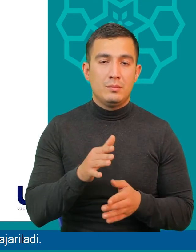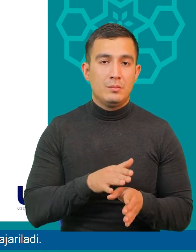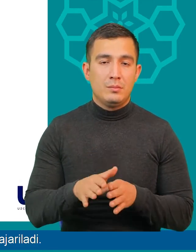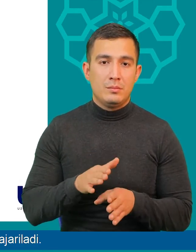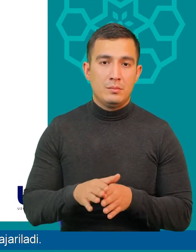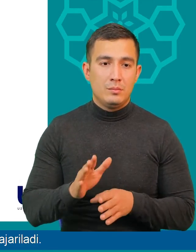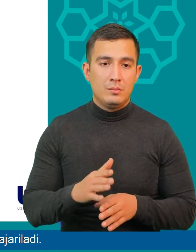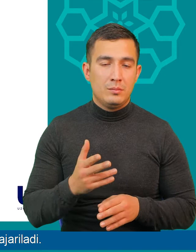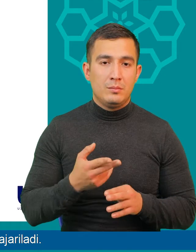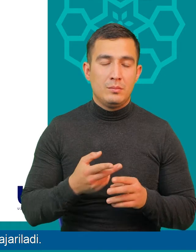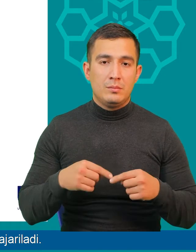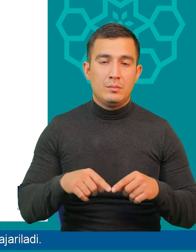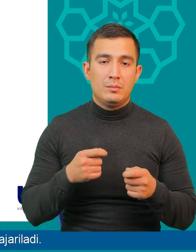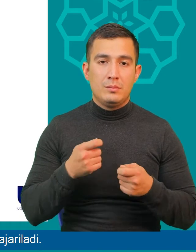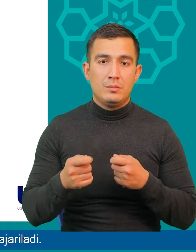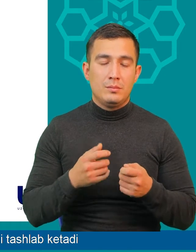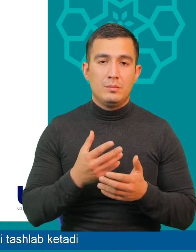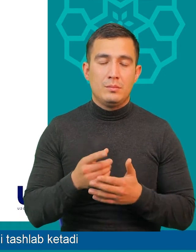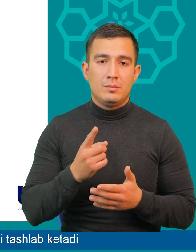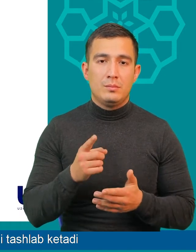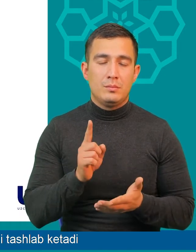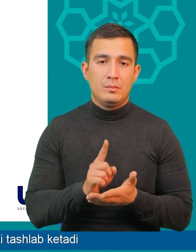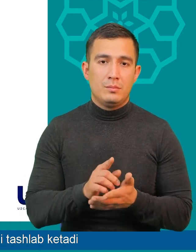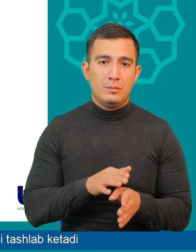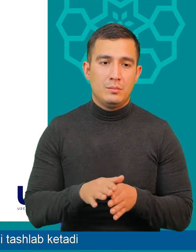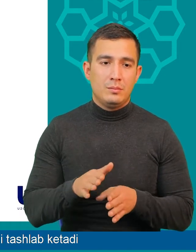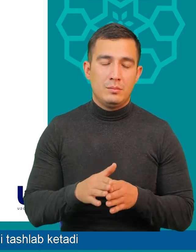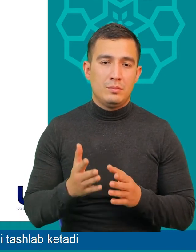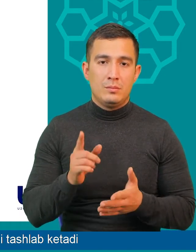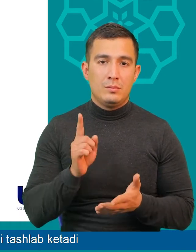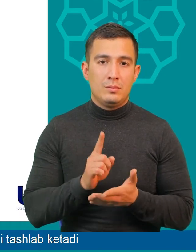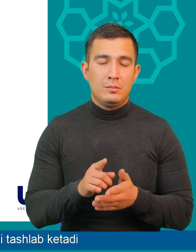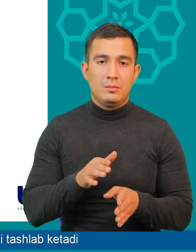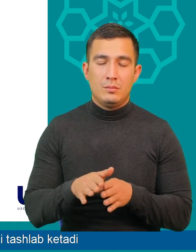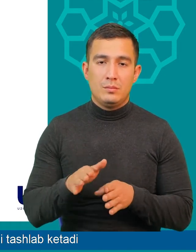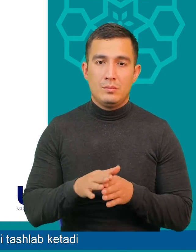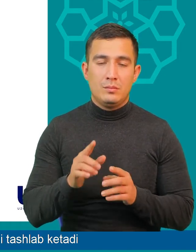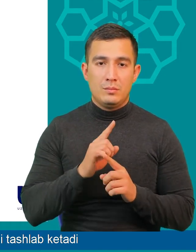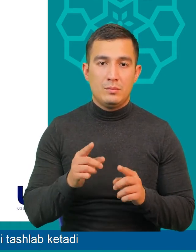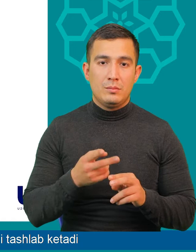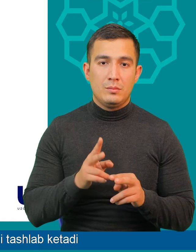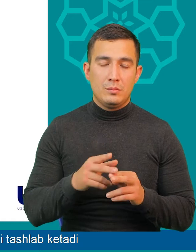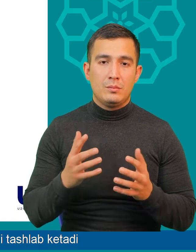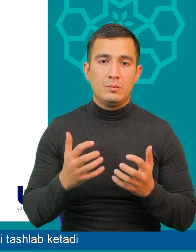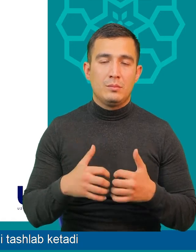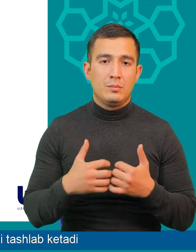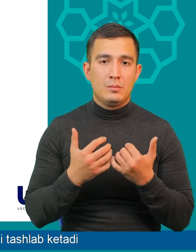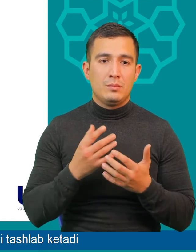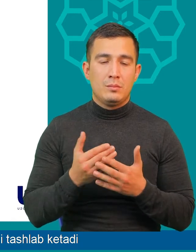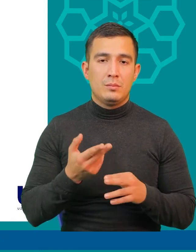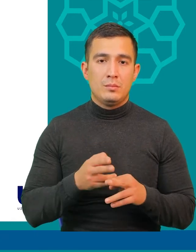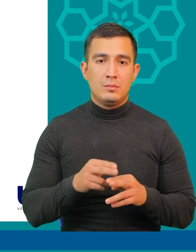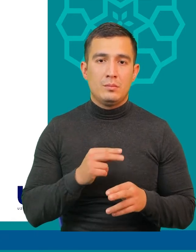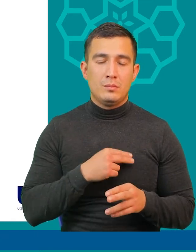bajarilsa, operator 1 bajariladi. Agar shart bajarilmasa, dasturim avtomatik tarzda uni